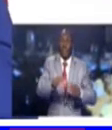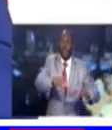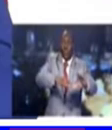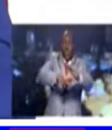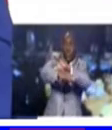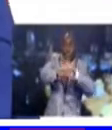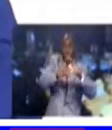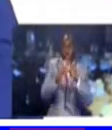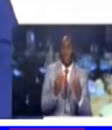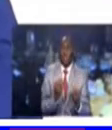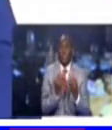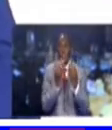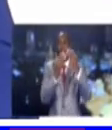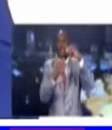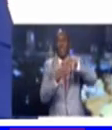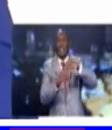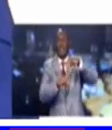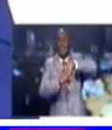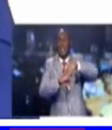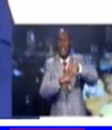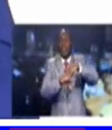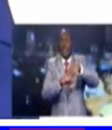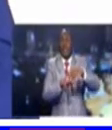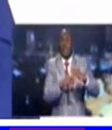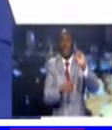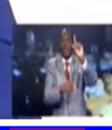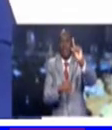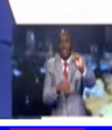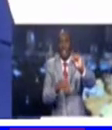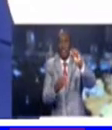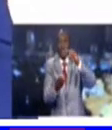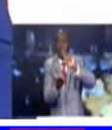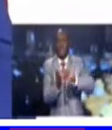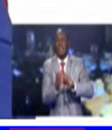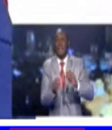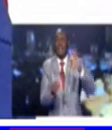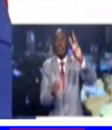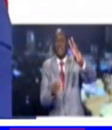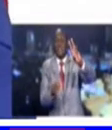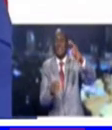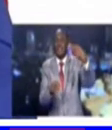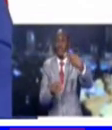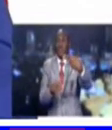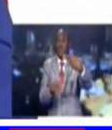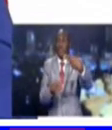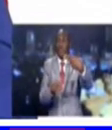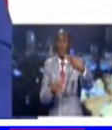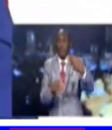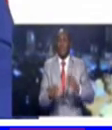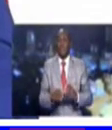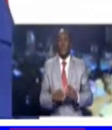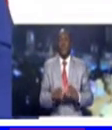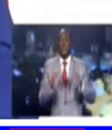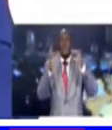sur l'étendue du territoire national de 20h à 6h une limitation